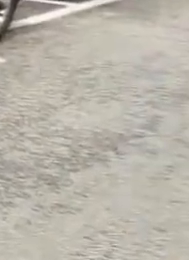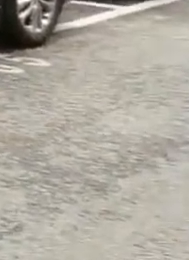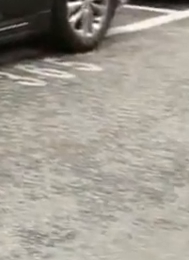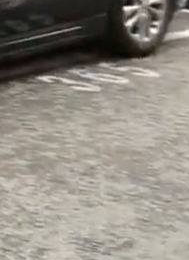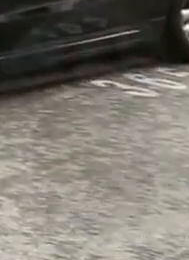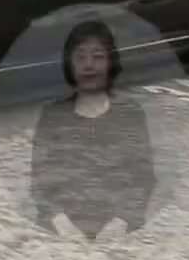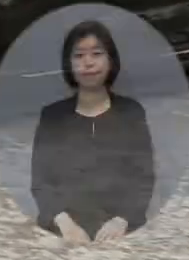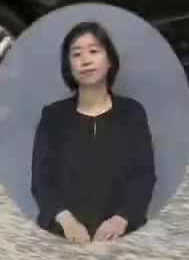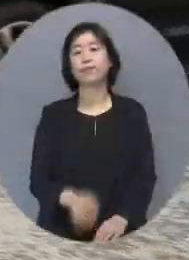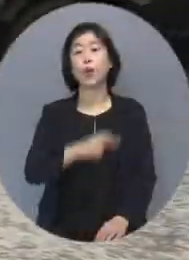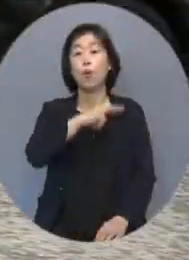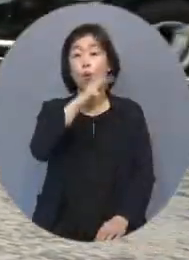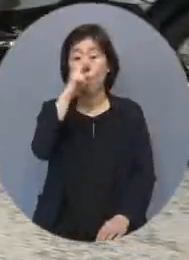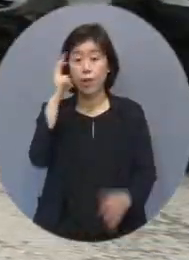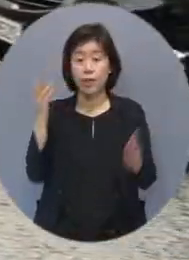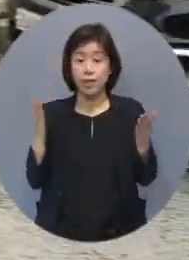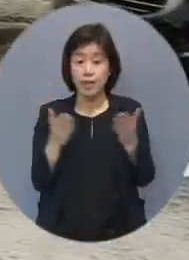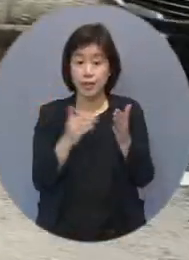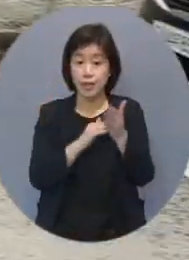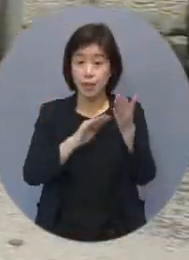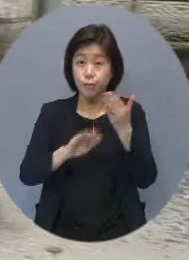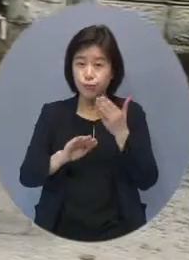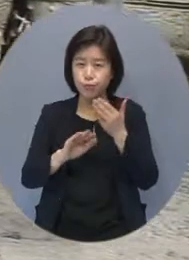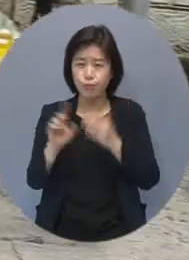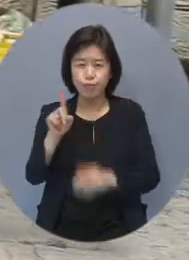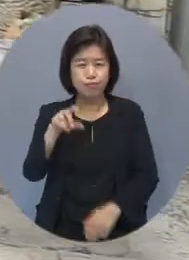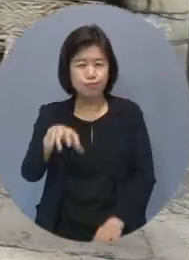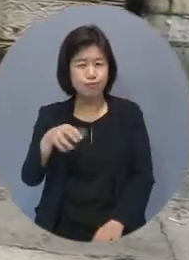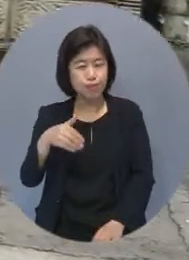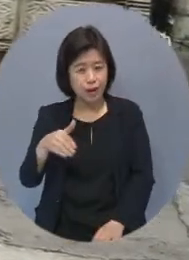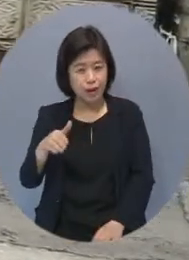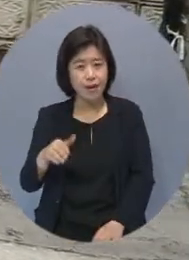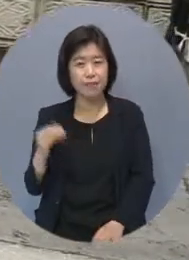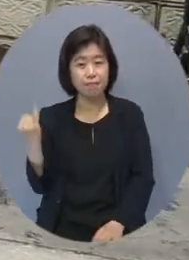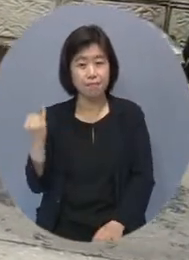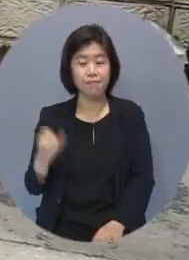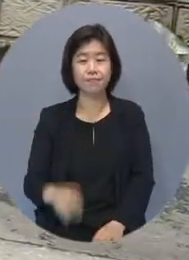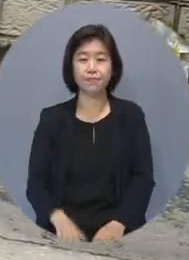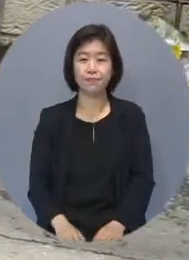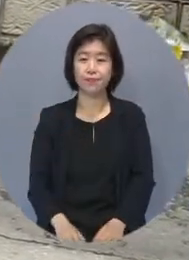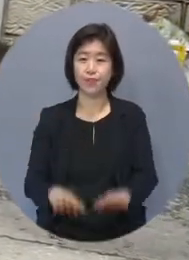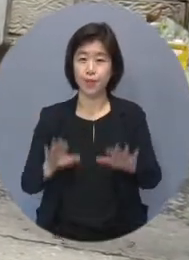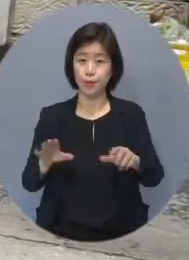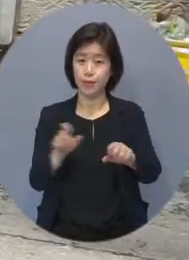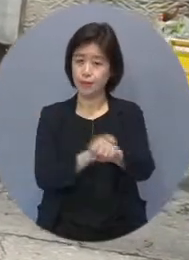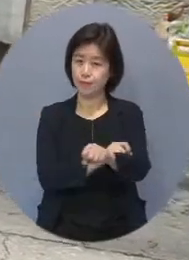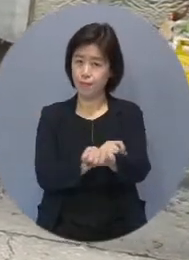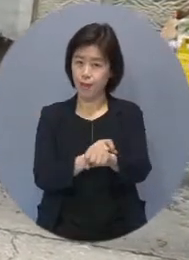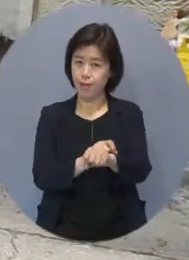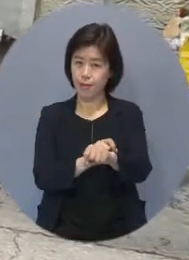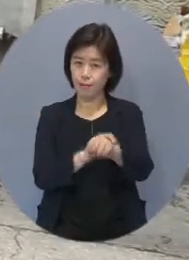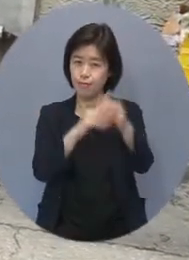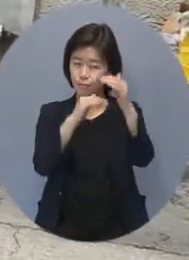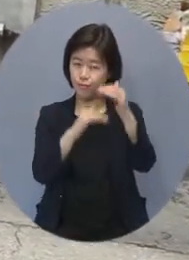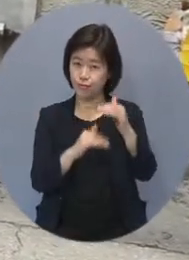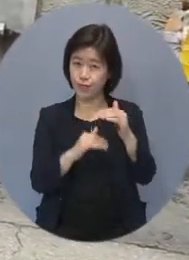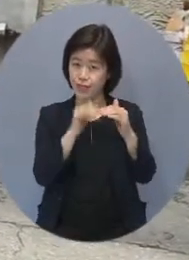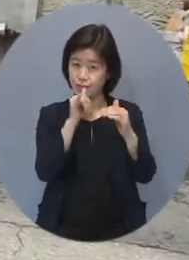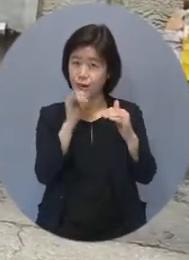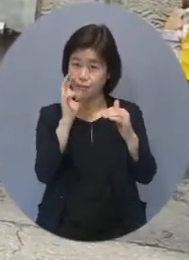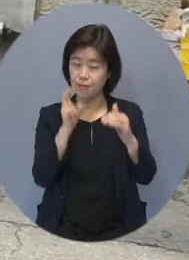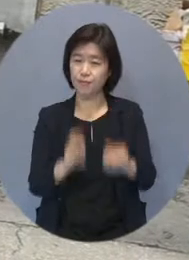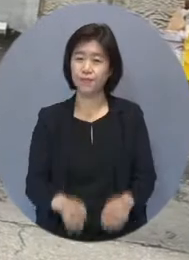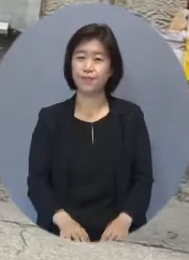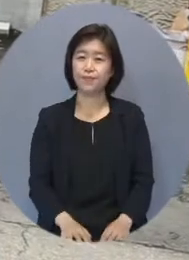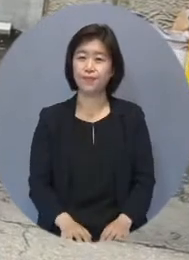오전 작업을 마치고 어디론가 향하는 문미희 소장. 특별한 일정이 있는 걸까요?